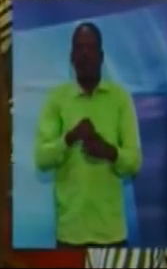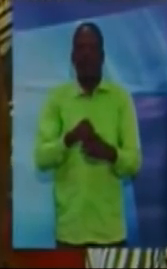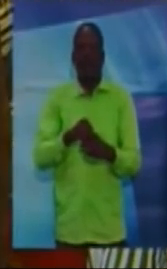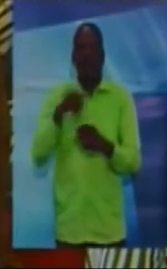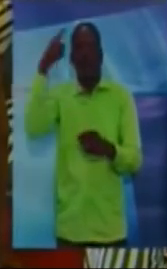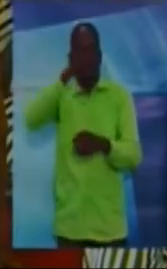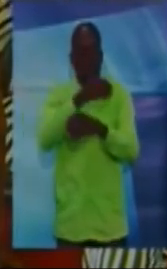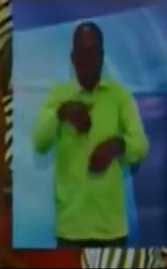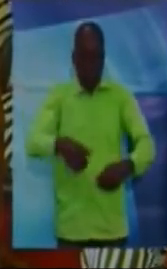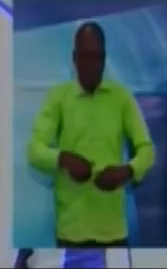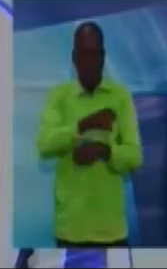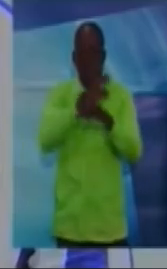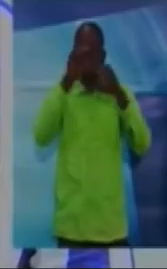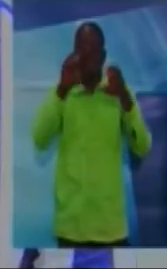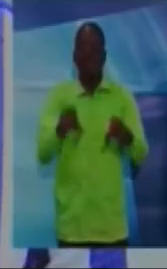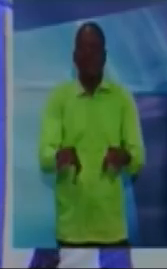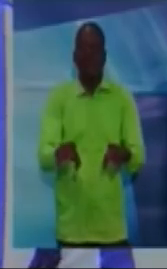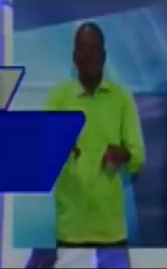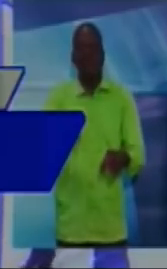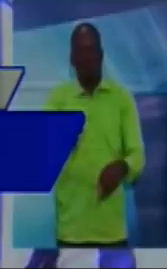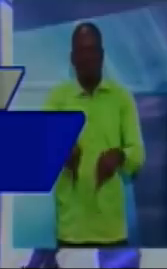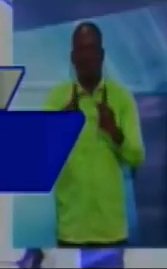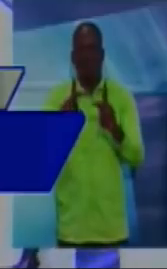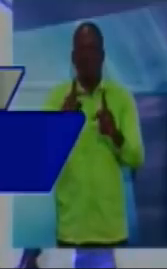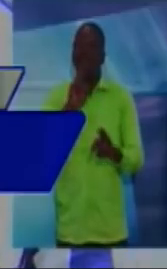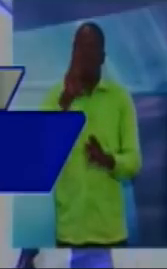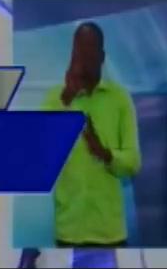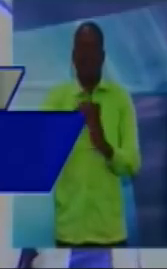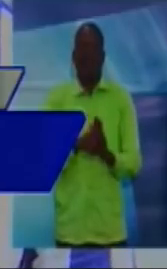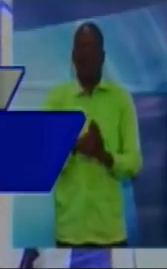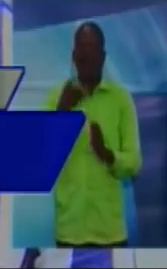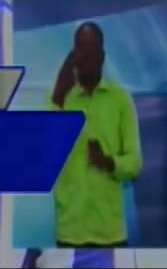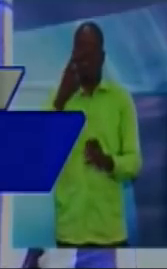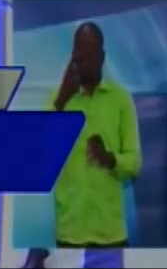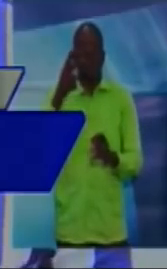jeune entrepreneur en Burkina Africalia, ça m'a permis vraiment de courtoyer aux aînés,